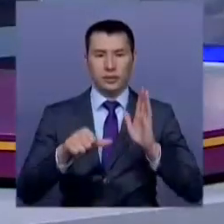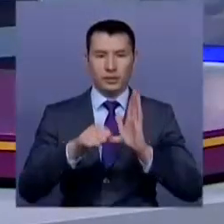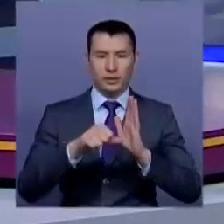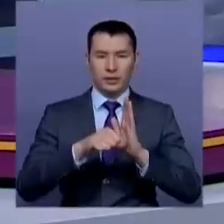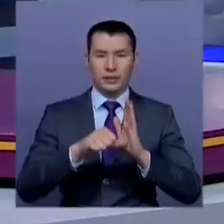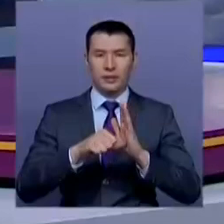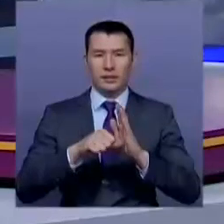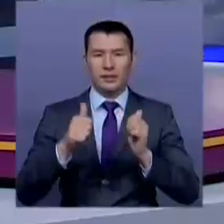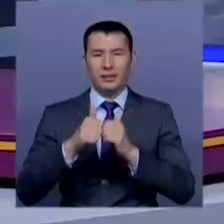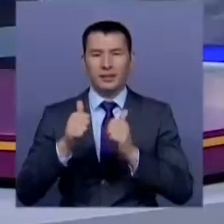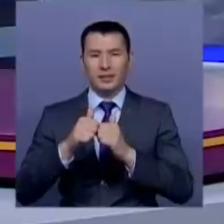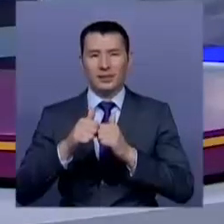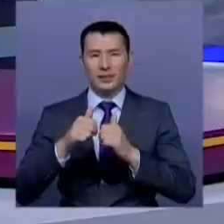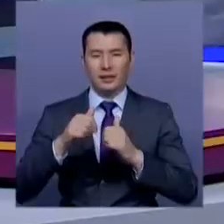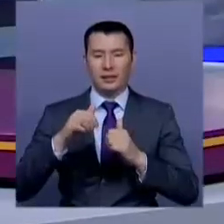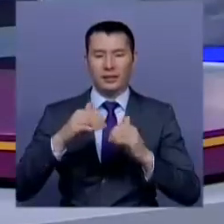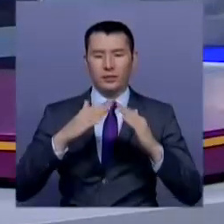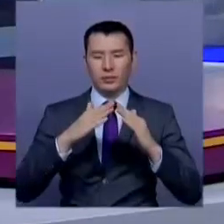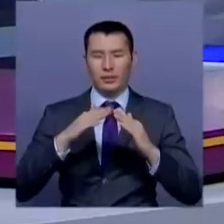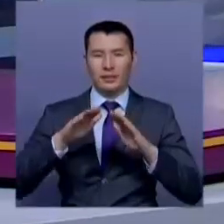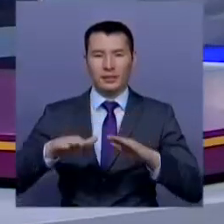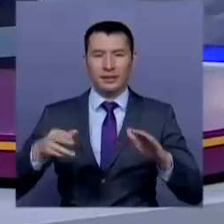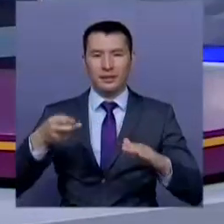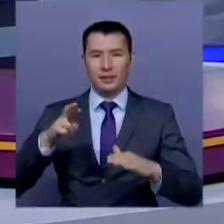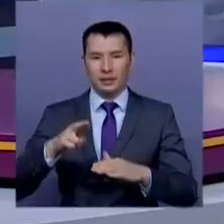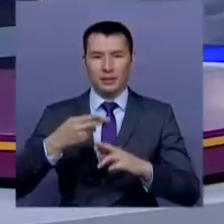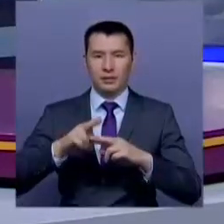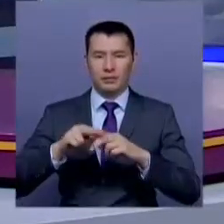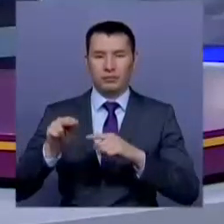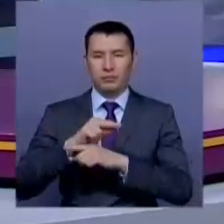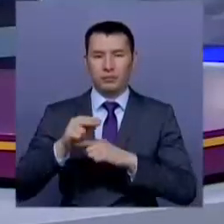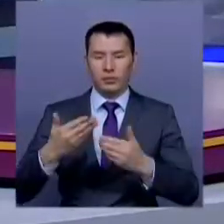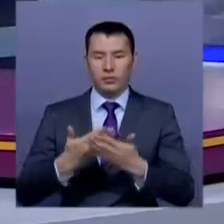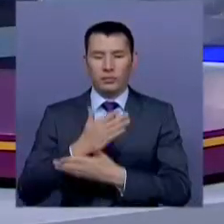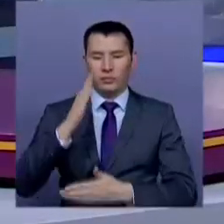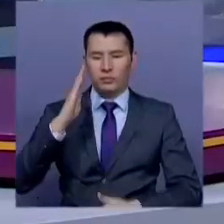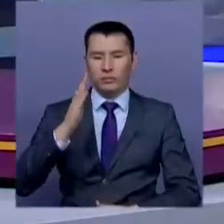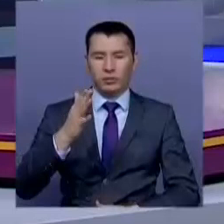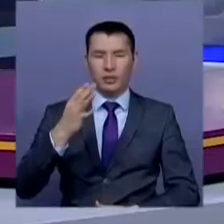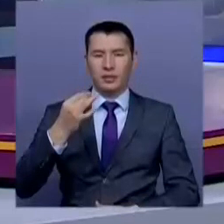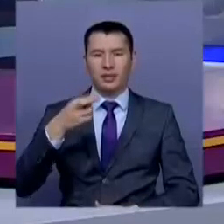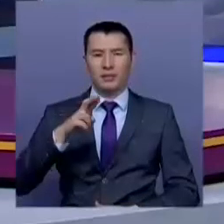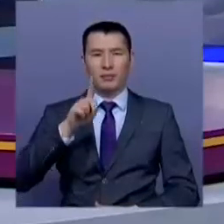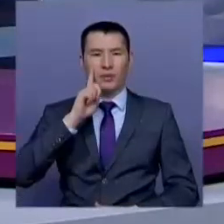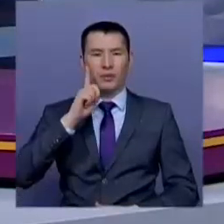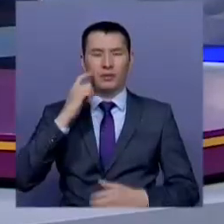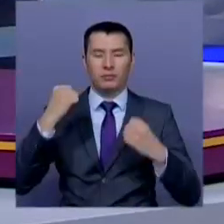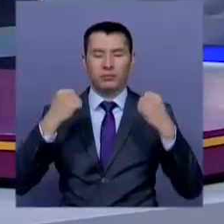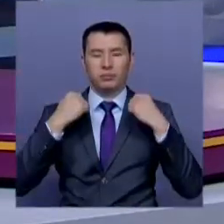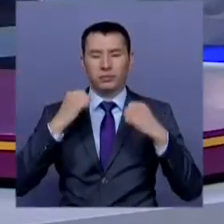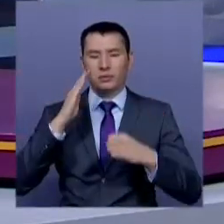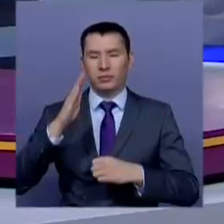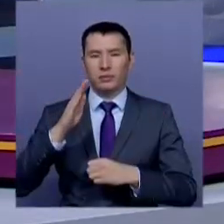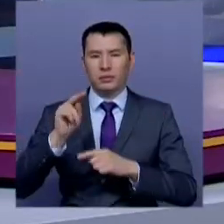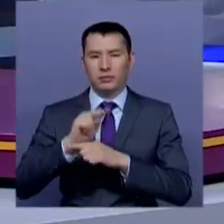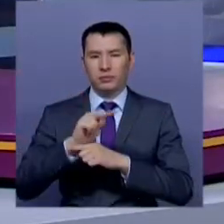на территории общего пользования появится в Наурызбайском районе Алматы. Там полным ходом идет благоустройство дворовых территорий. Работы проходят